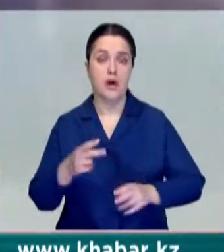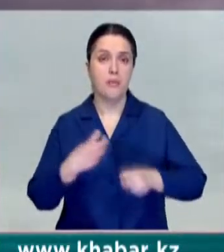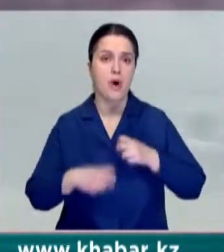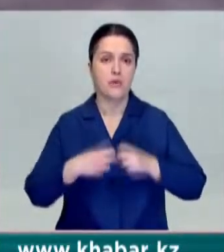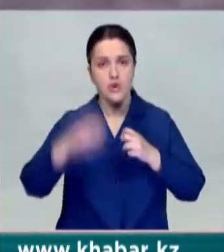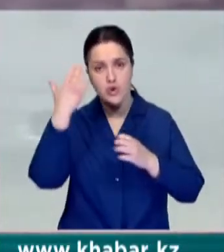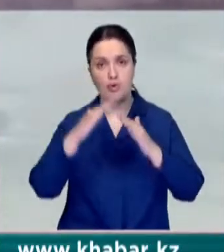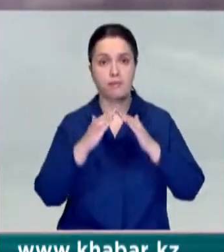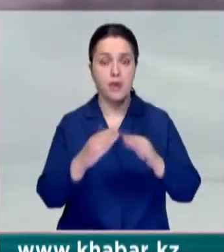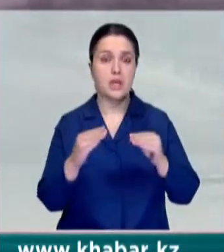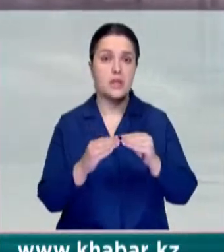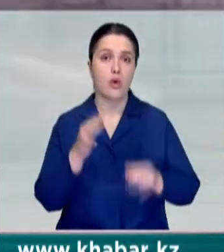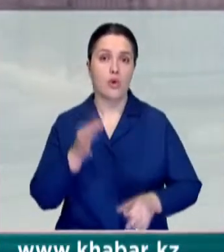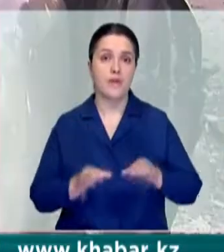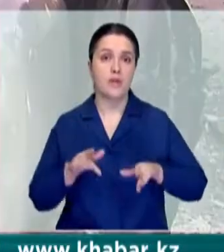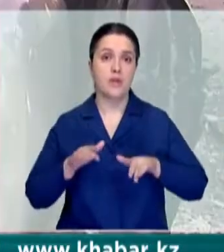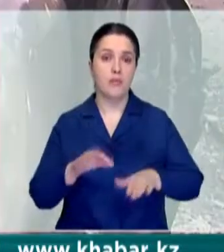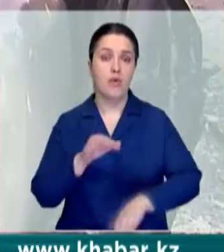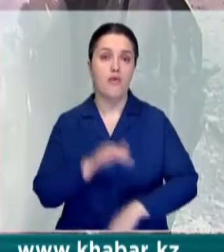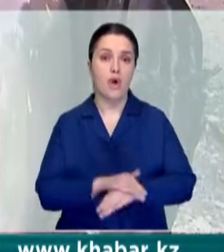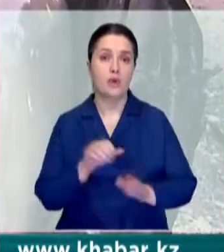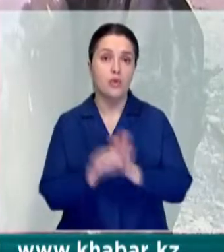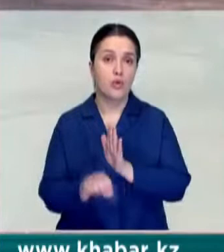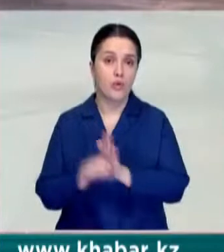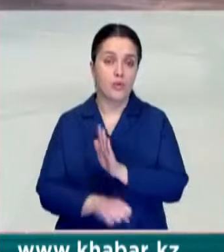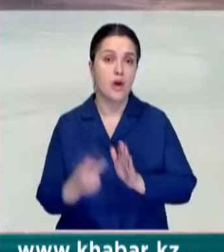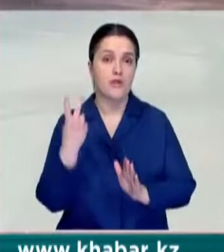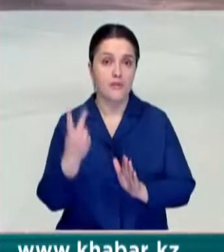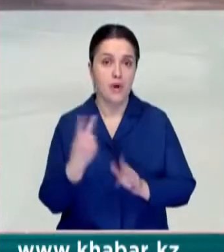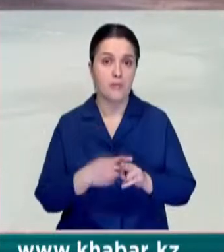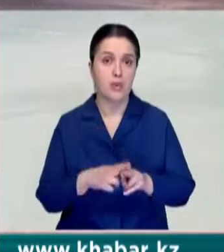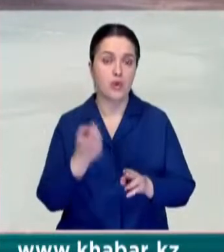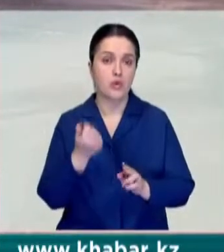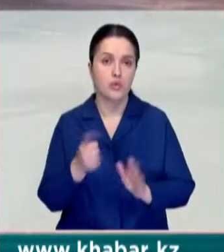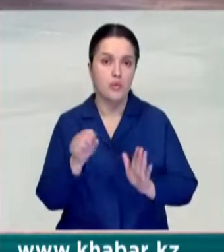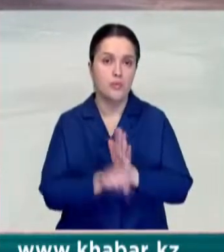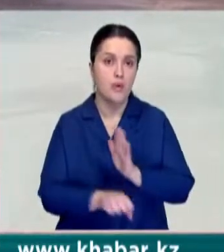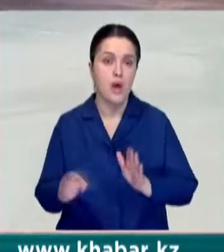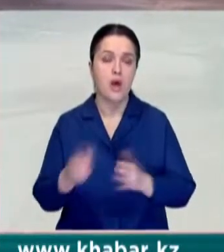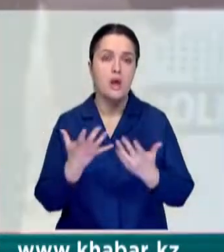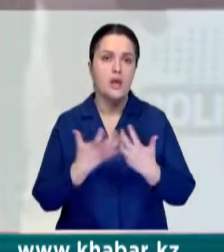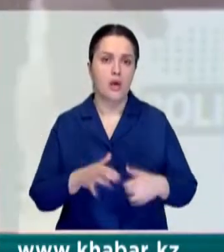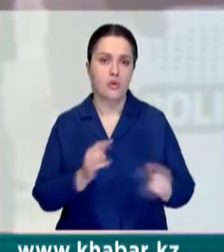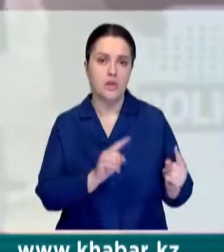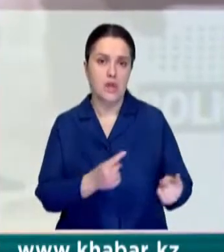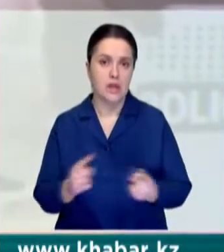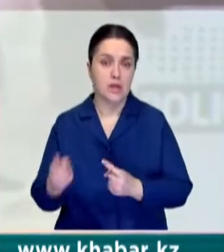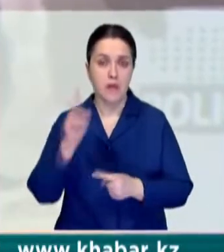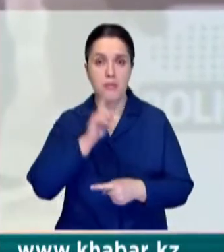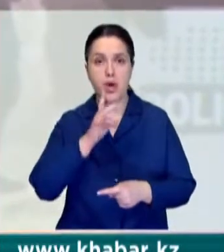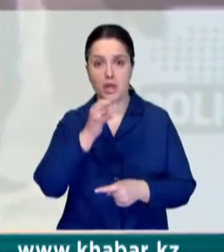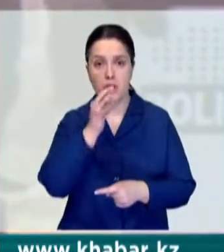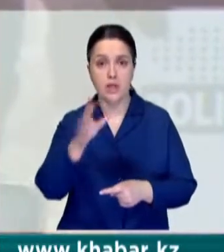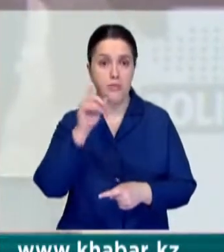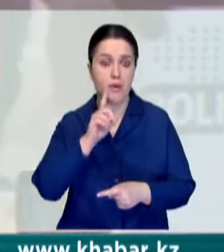чужого имущества, 10 уголовных дел по фактам убийств и 2 покушения на убийство. О количестве задержанных Санжар Адилов